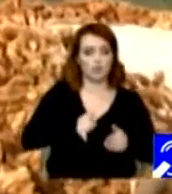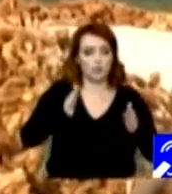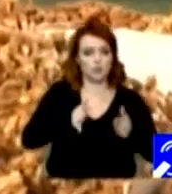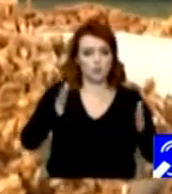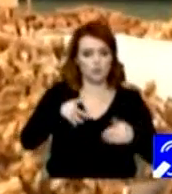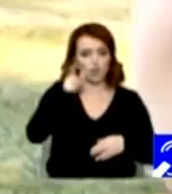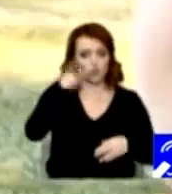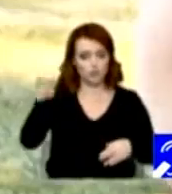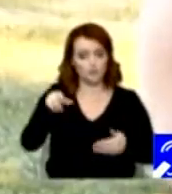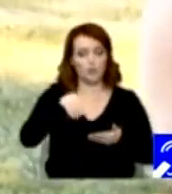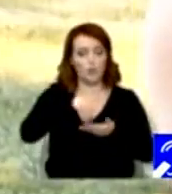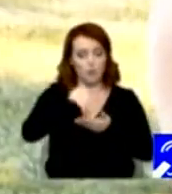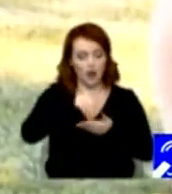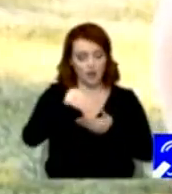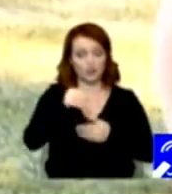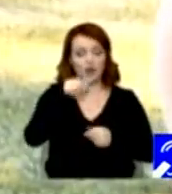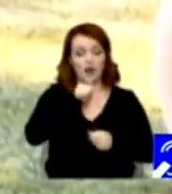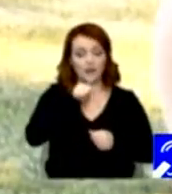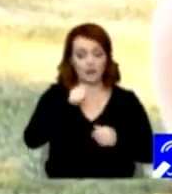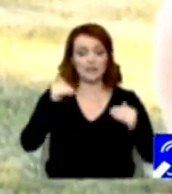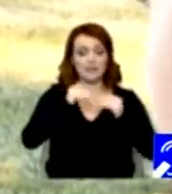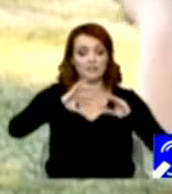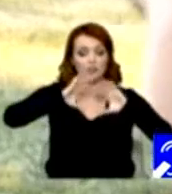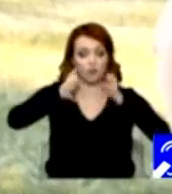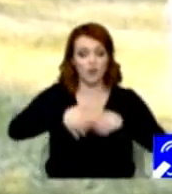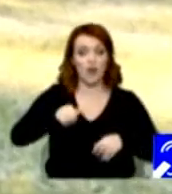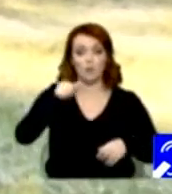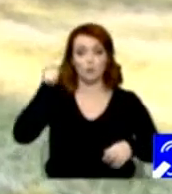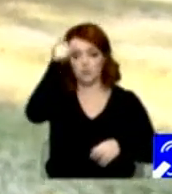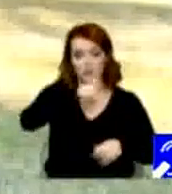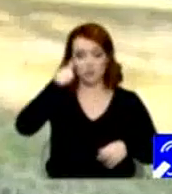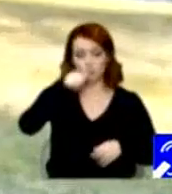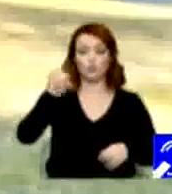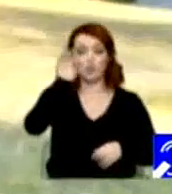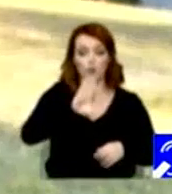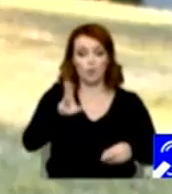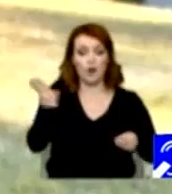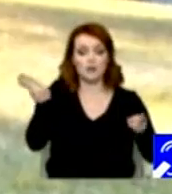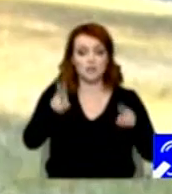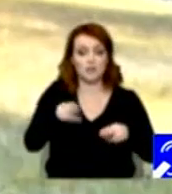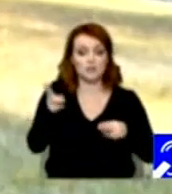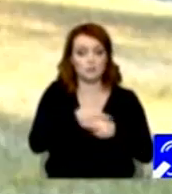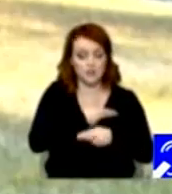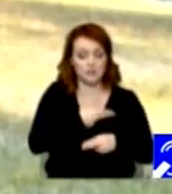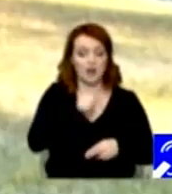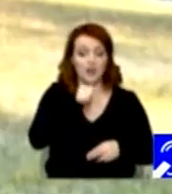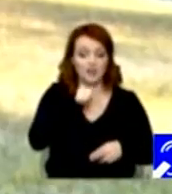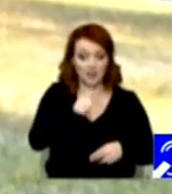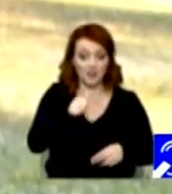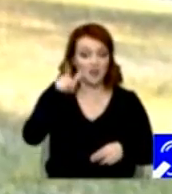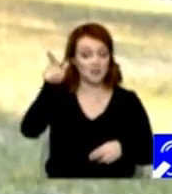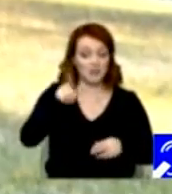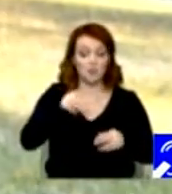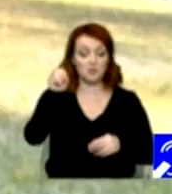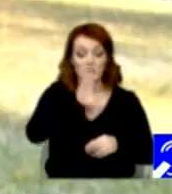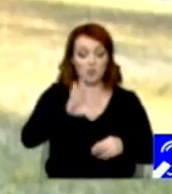nucă la nivel Global de anul trecut Uniunea Europeană a rămas fără strop de nucă să consume fost foarte foarte bun Și atunci am intrat în